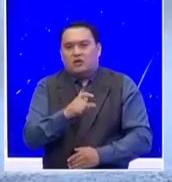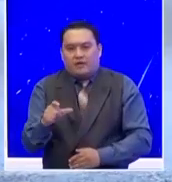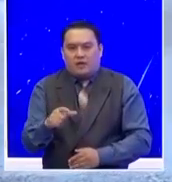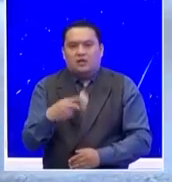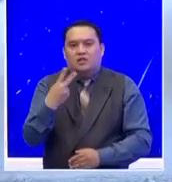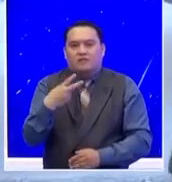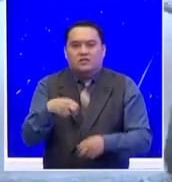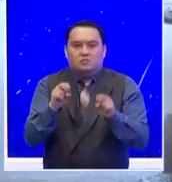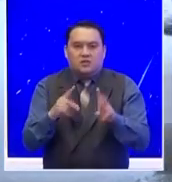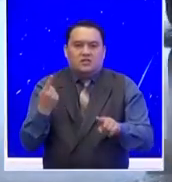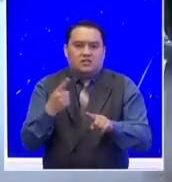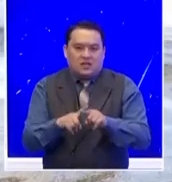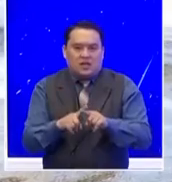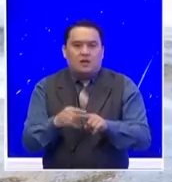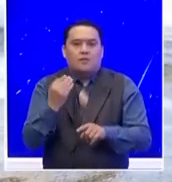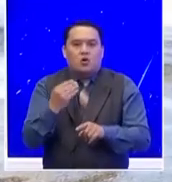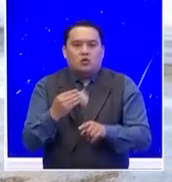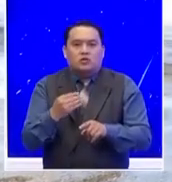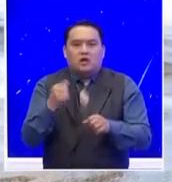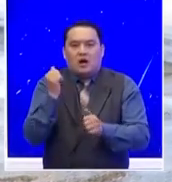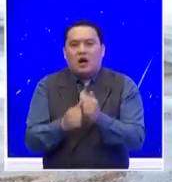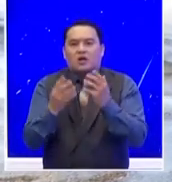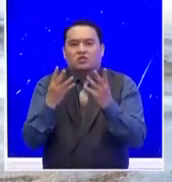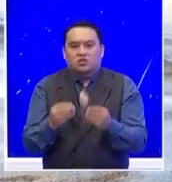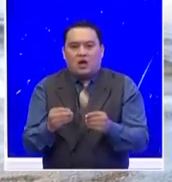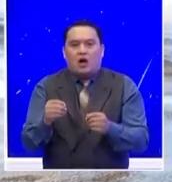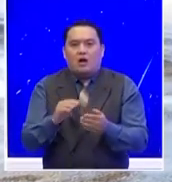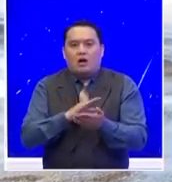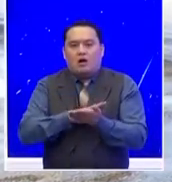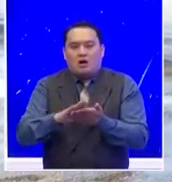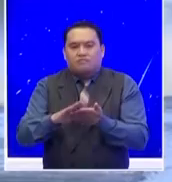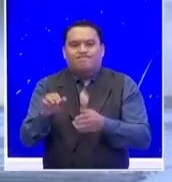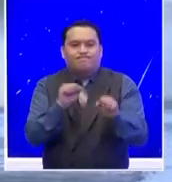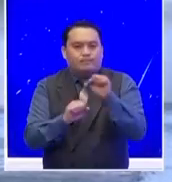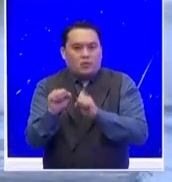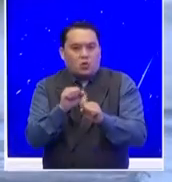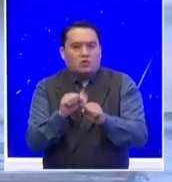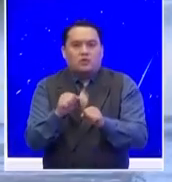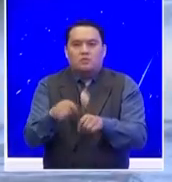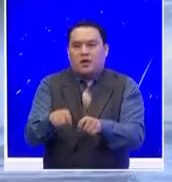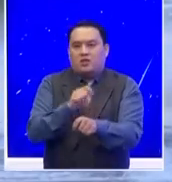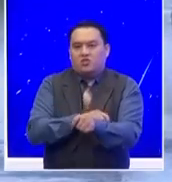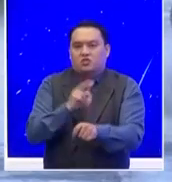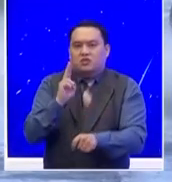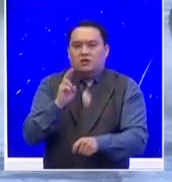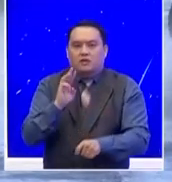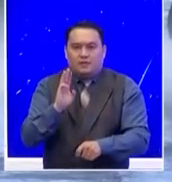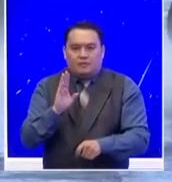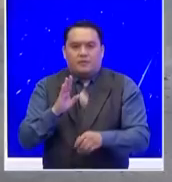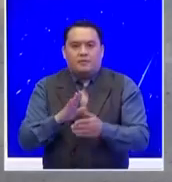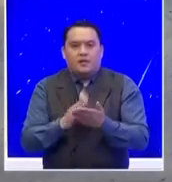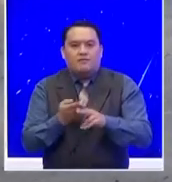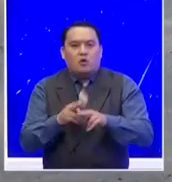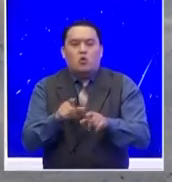и более 20 единиц техники. По словам специалистов, каждый день обрабатывается свыше 5000 квадратных метров. И несмотря на то,